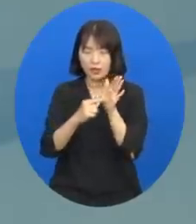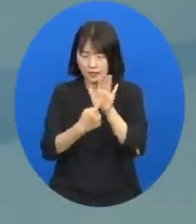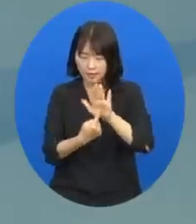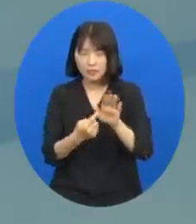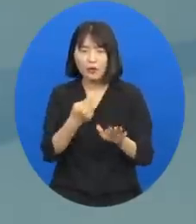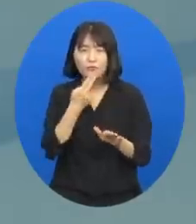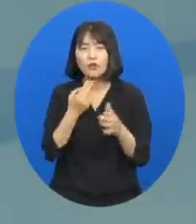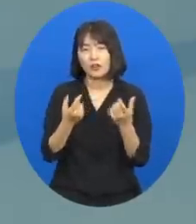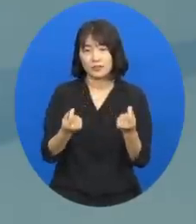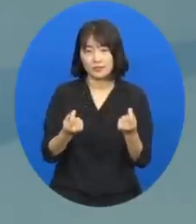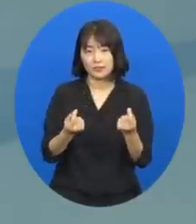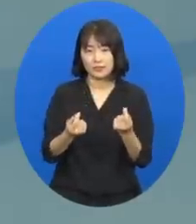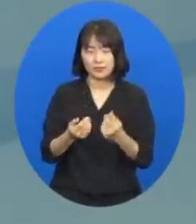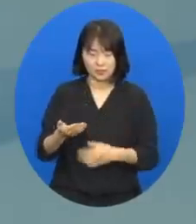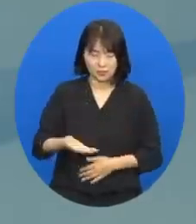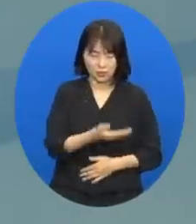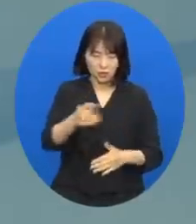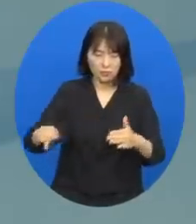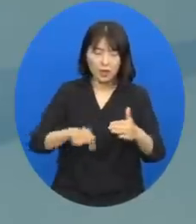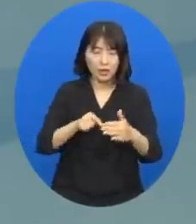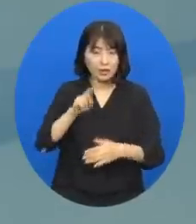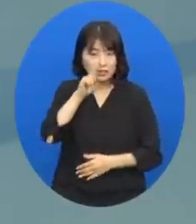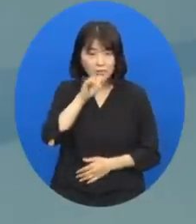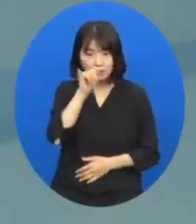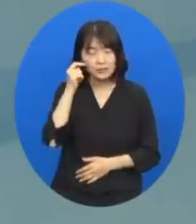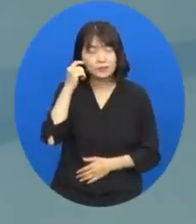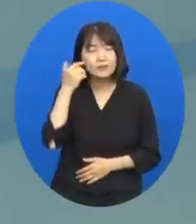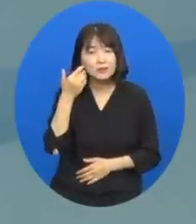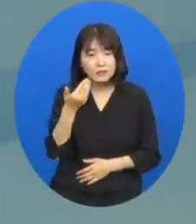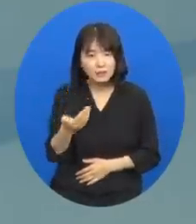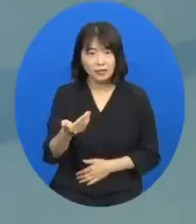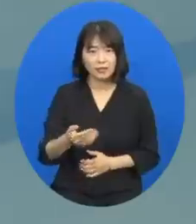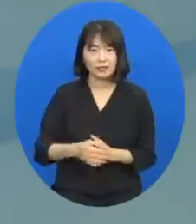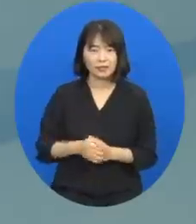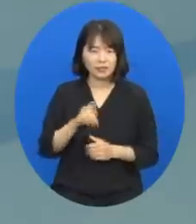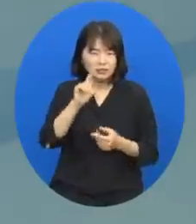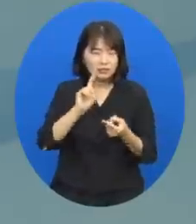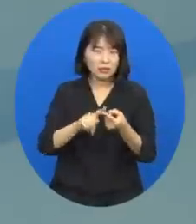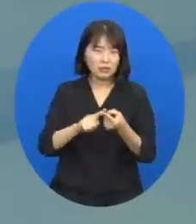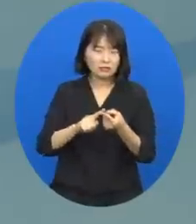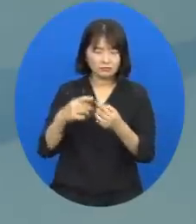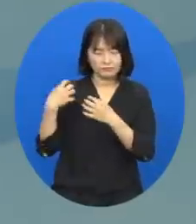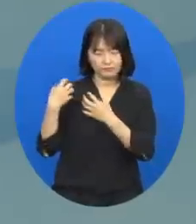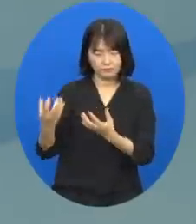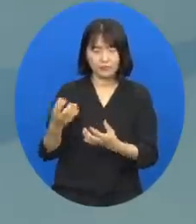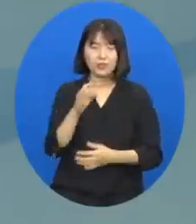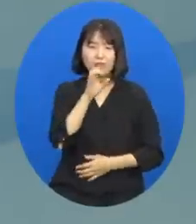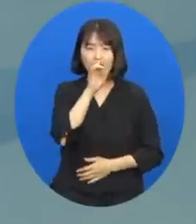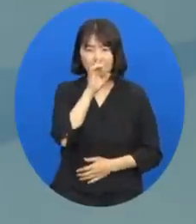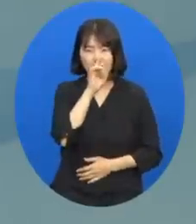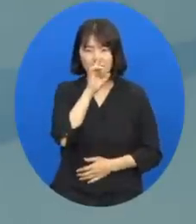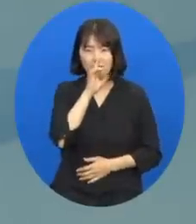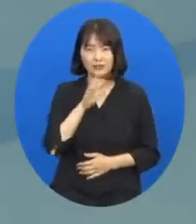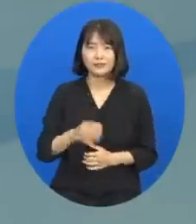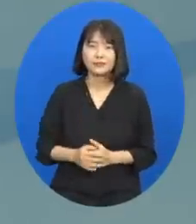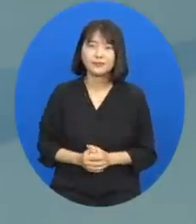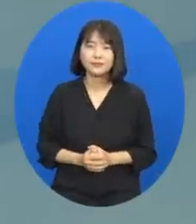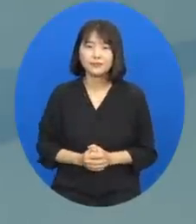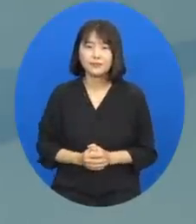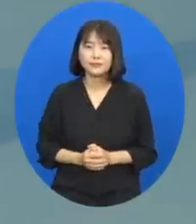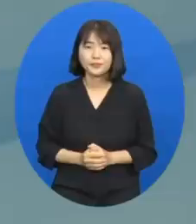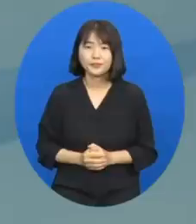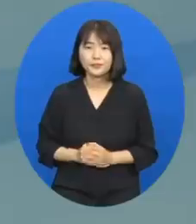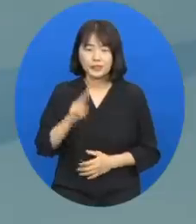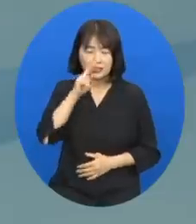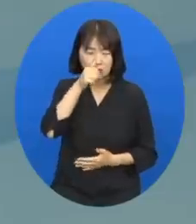여러분들 암에 혹시 시기심이 있으십니까 * 그것을 과만 나서는 안된다는 것입니다 시기에 죄에